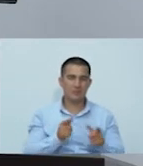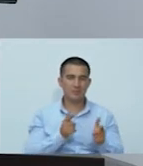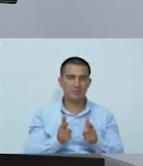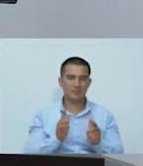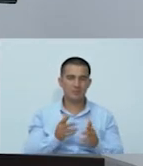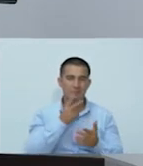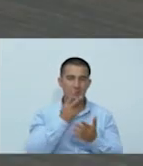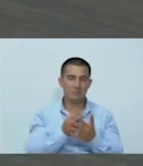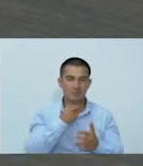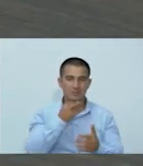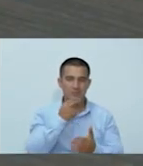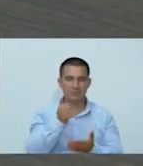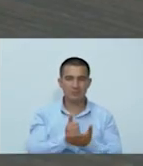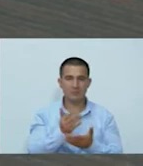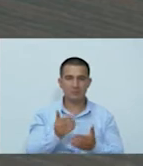ko'rinishda bo'ladi.